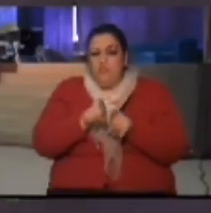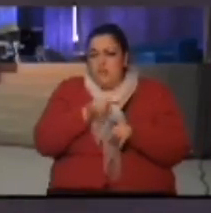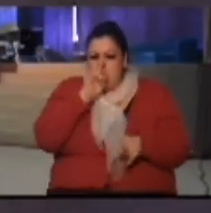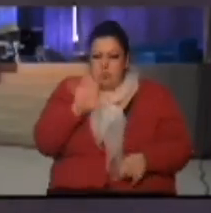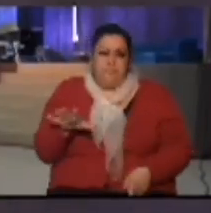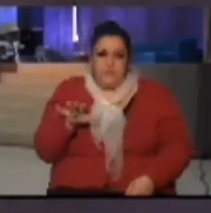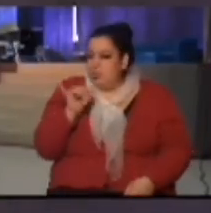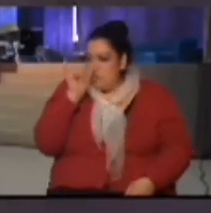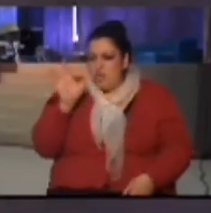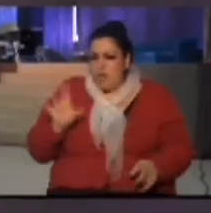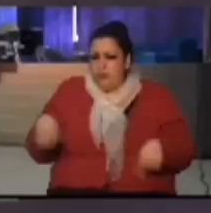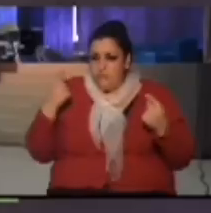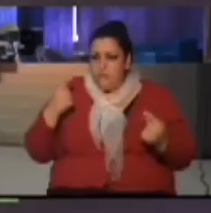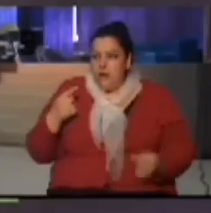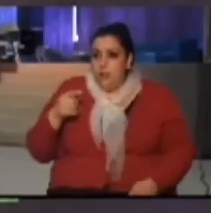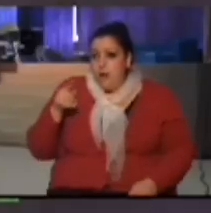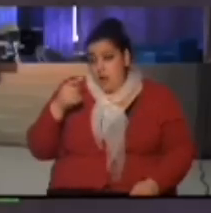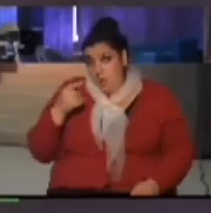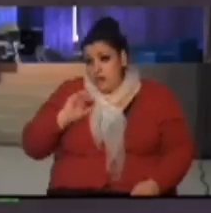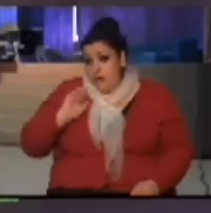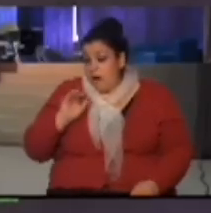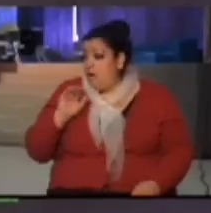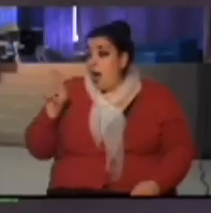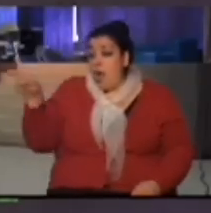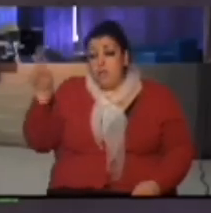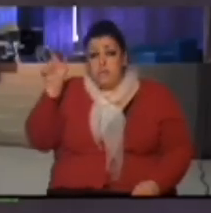ուտի, և նրան այնպես